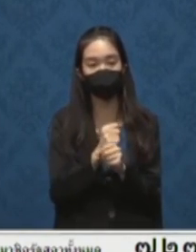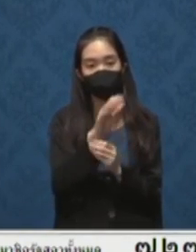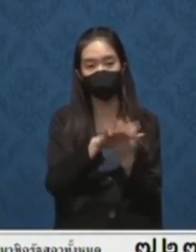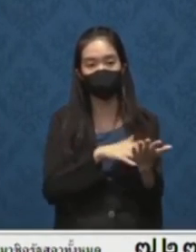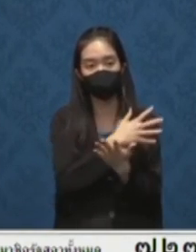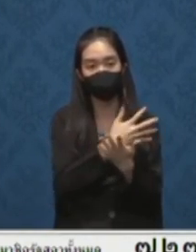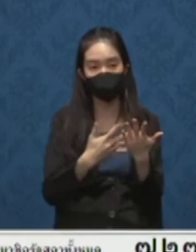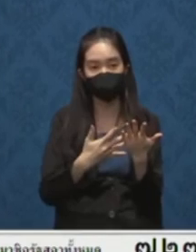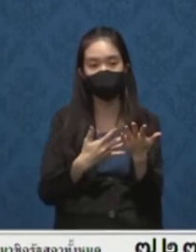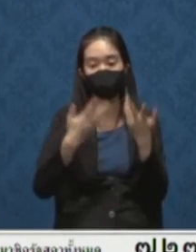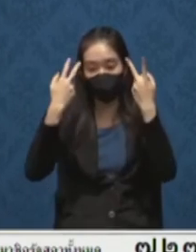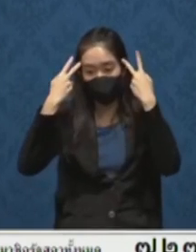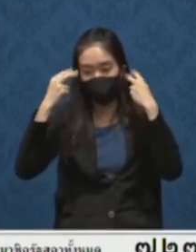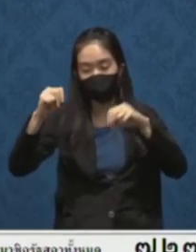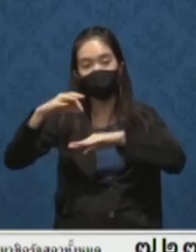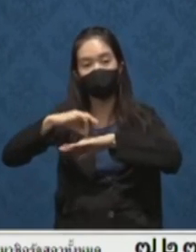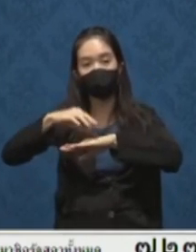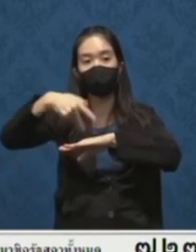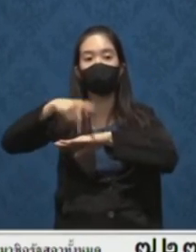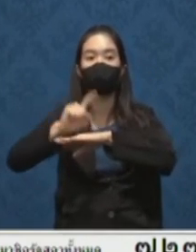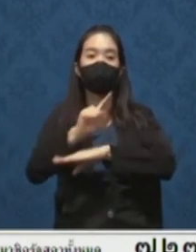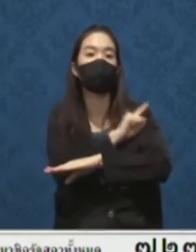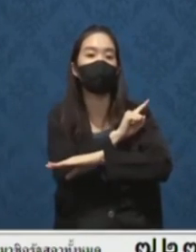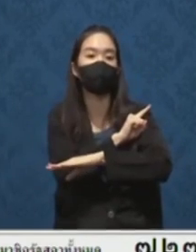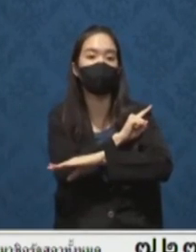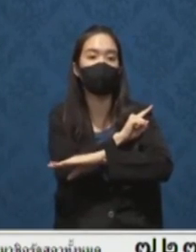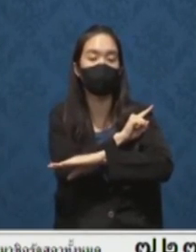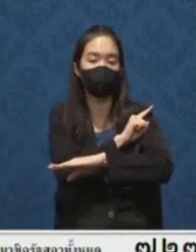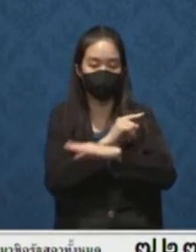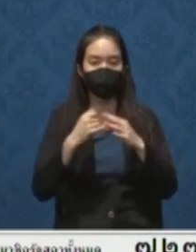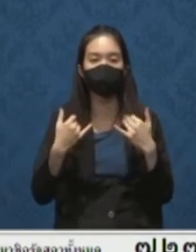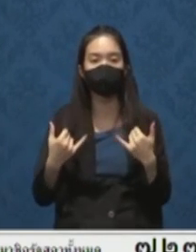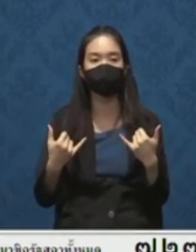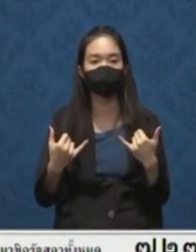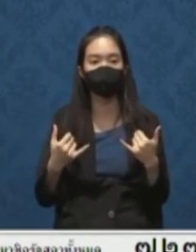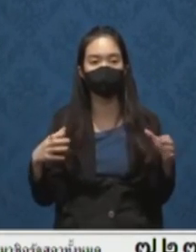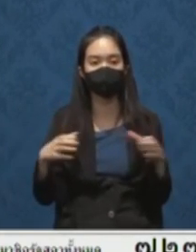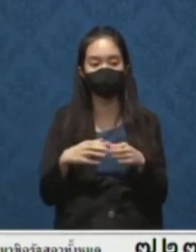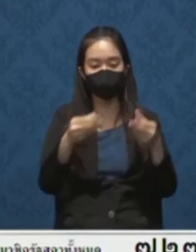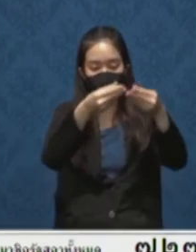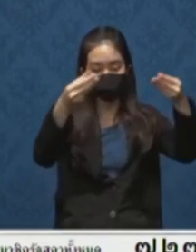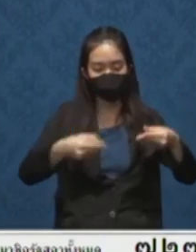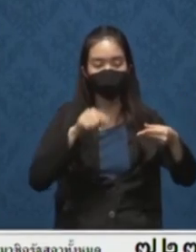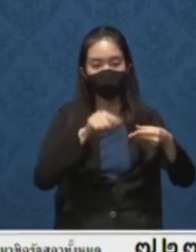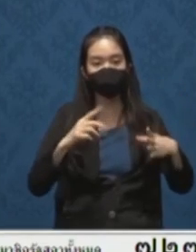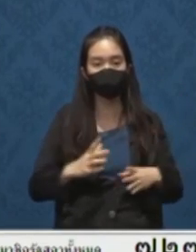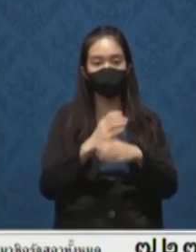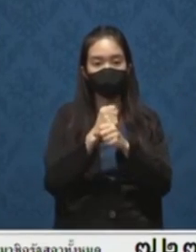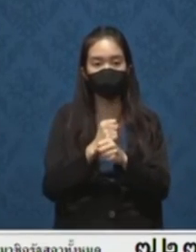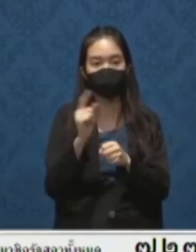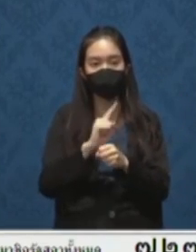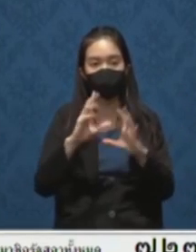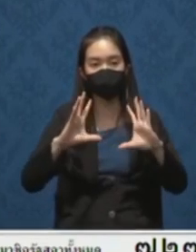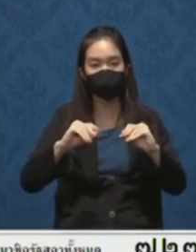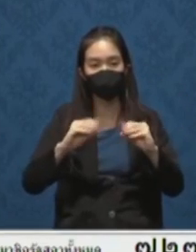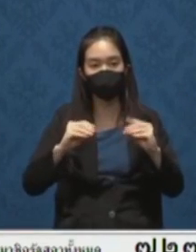ายกรมตรีเป็นประทานอยู่แล้วนอกจากนั้นนะครับในเอกสารสรปผลการประชุม